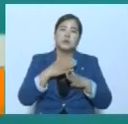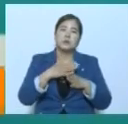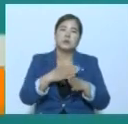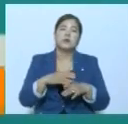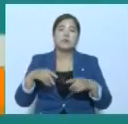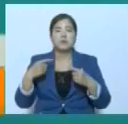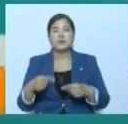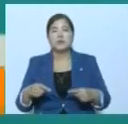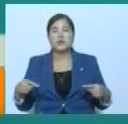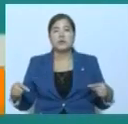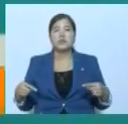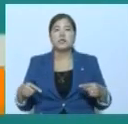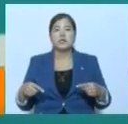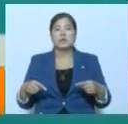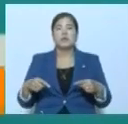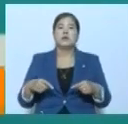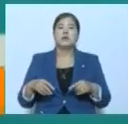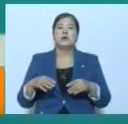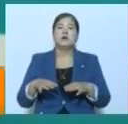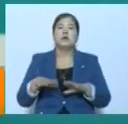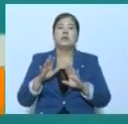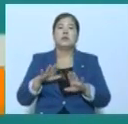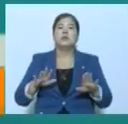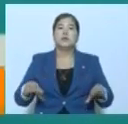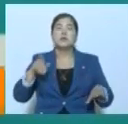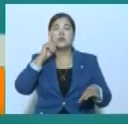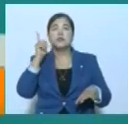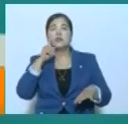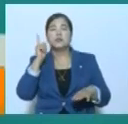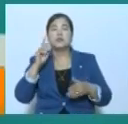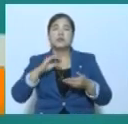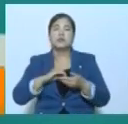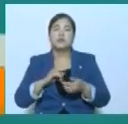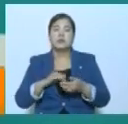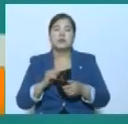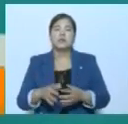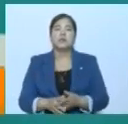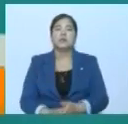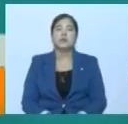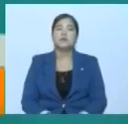басқа да оқушыларымды, жастарды үлеске шақырамын.